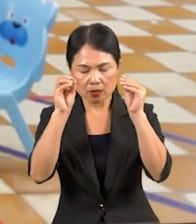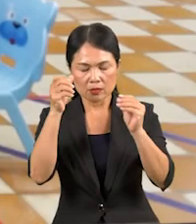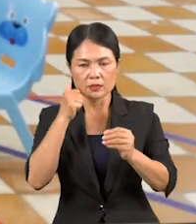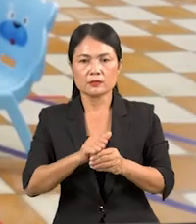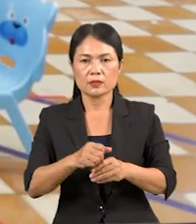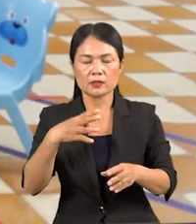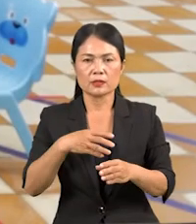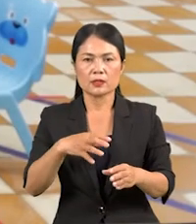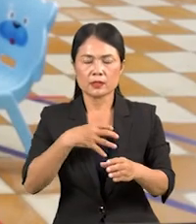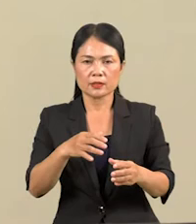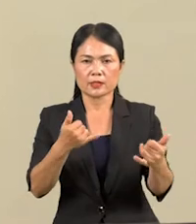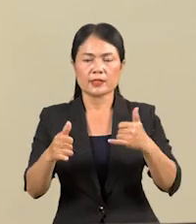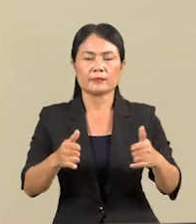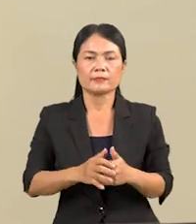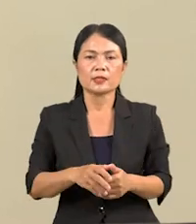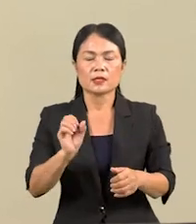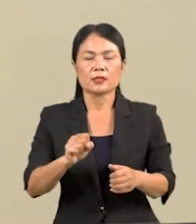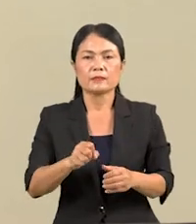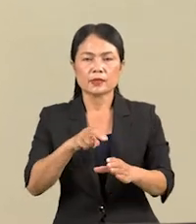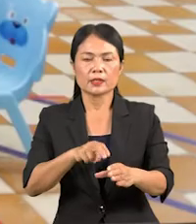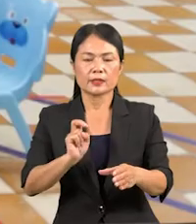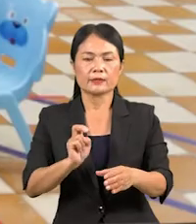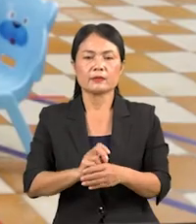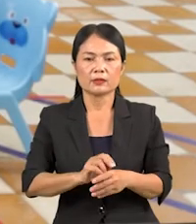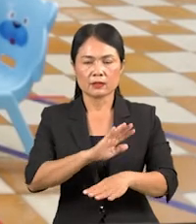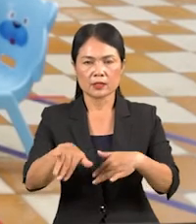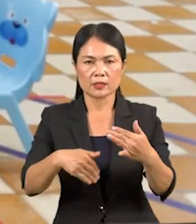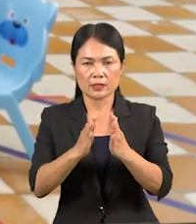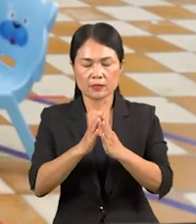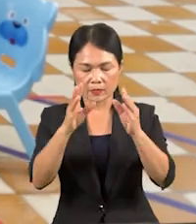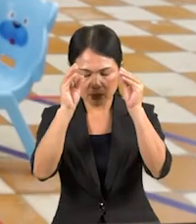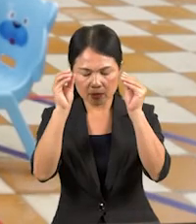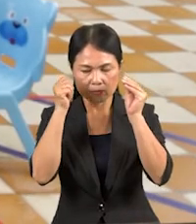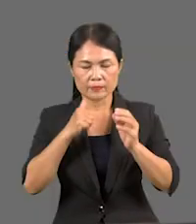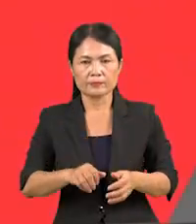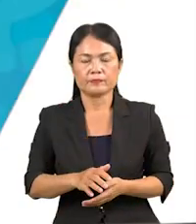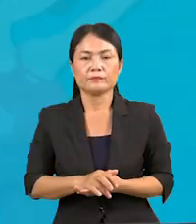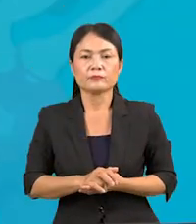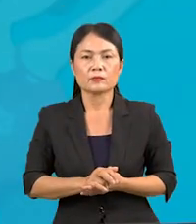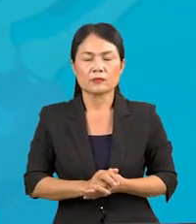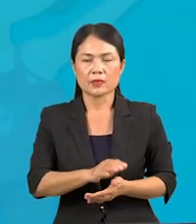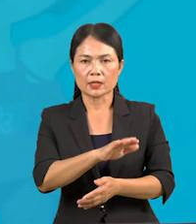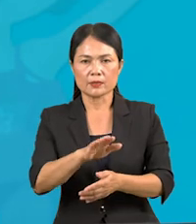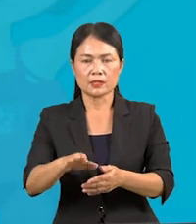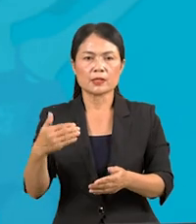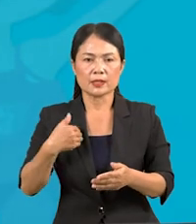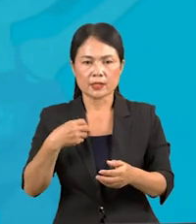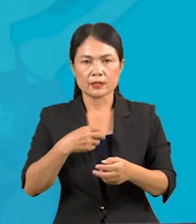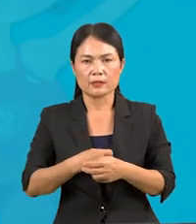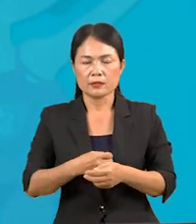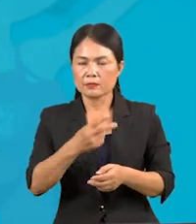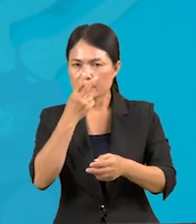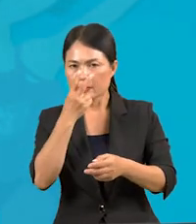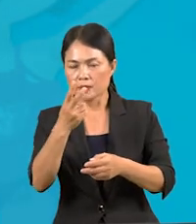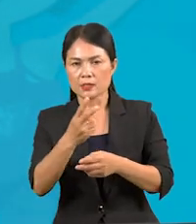នចង់ចេញលេង ចាចេញចុះអ រគុណអ្នកគ្រូ ចំពោះកុមារមានបញ្ហា